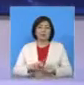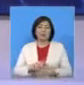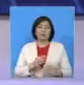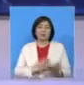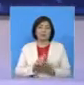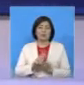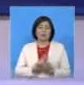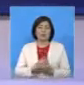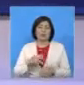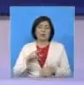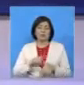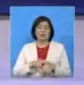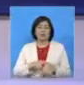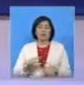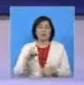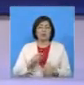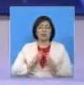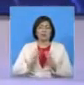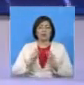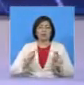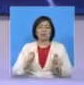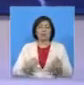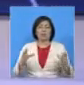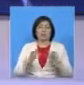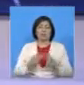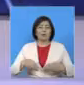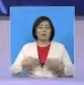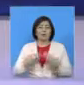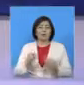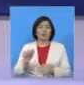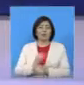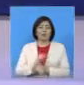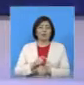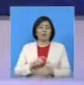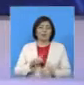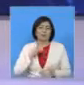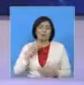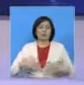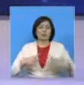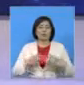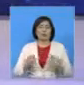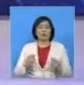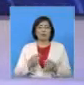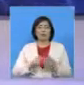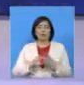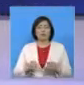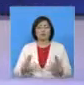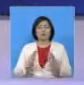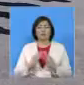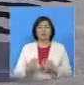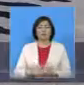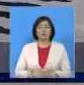в органах внутренних дел района, были награждены. Коллективы вручили автомобиль, а молодой семье – ключи от квартиры.